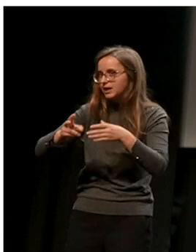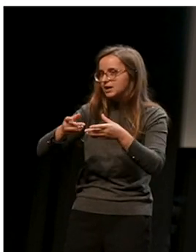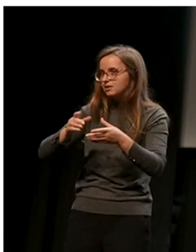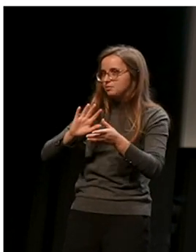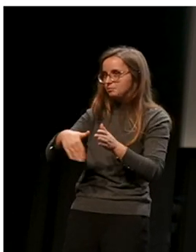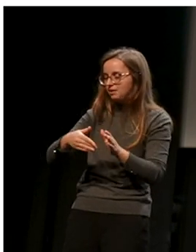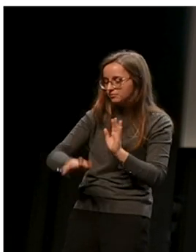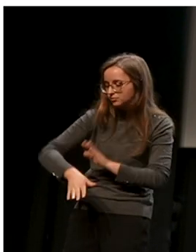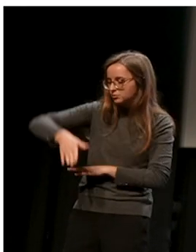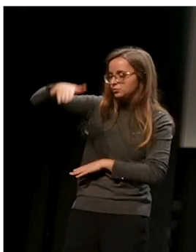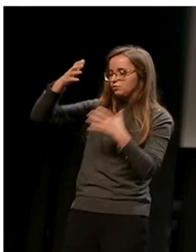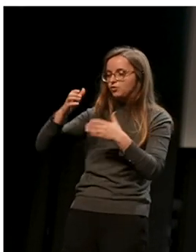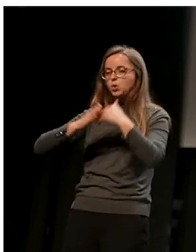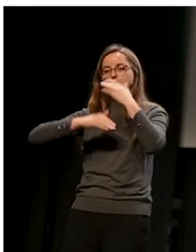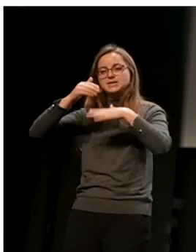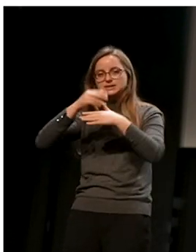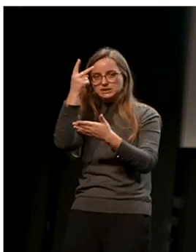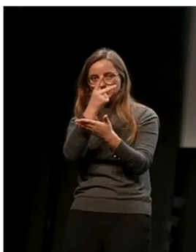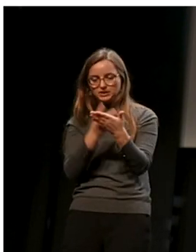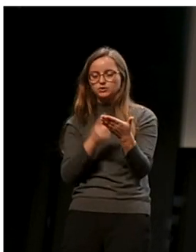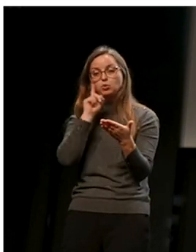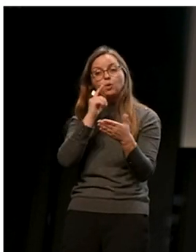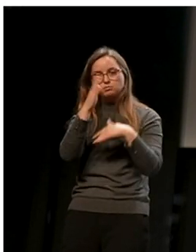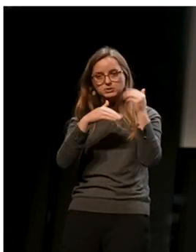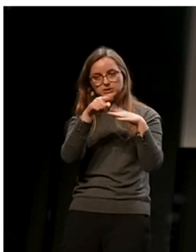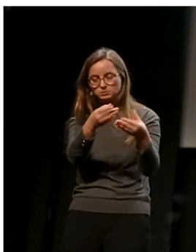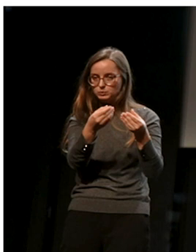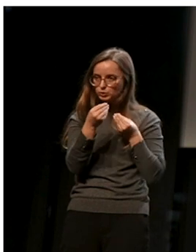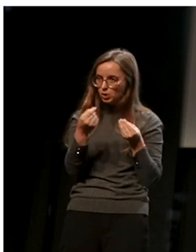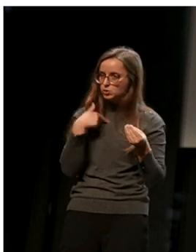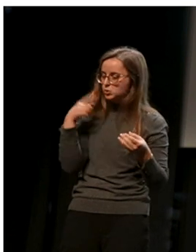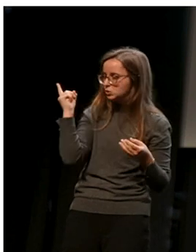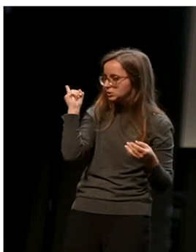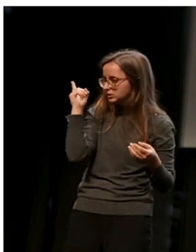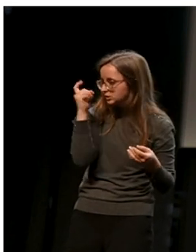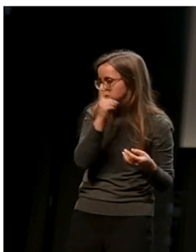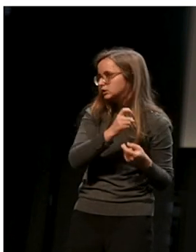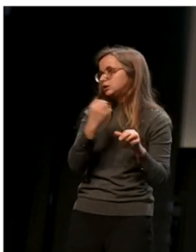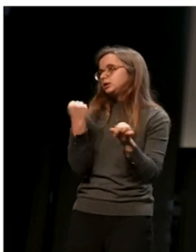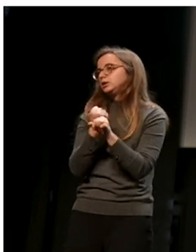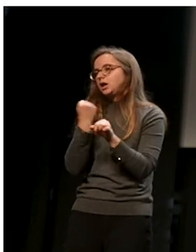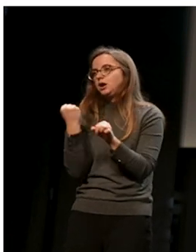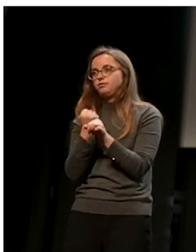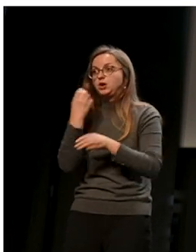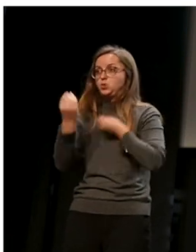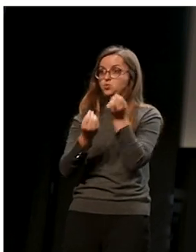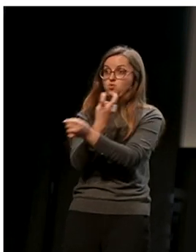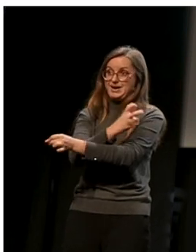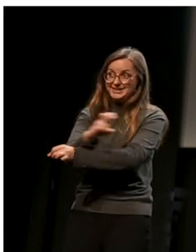ça implique de galères, de travail et de potentiel risque de ne pas en